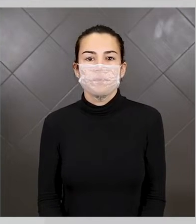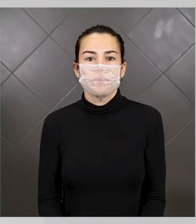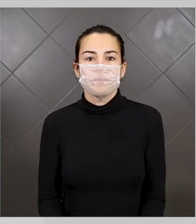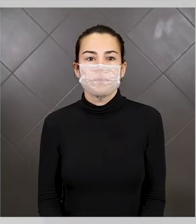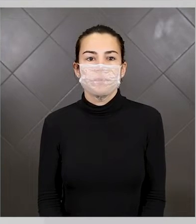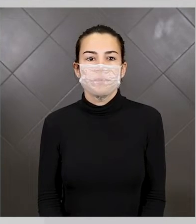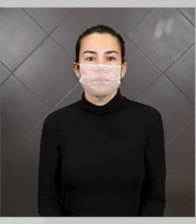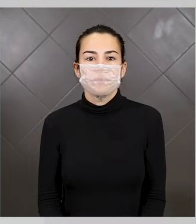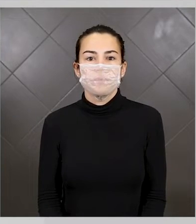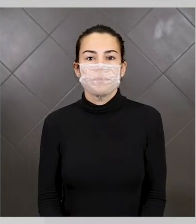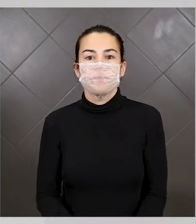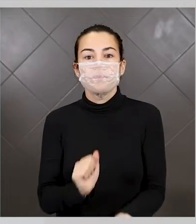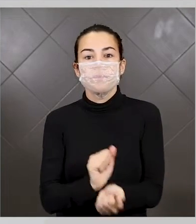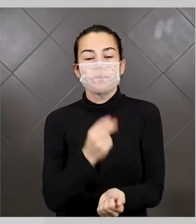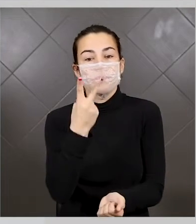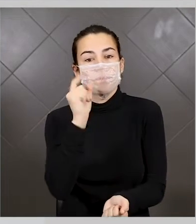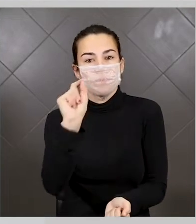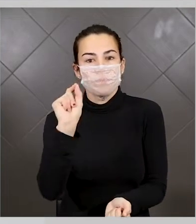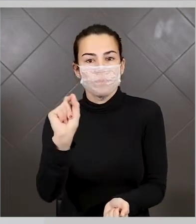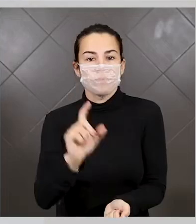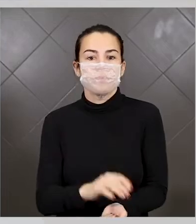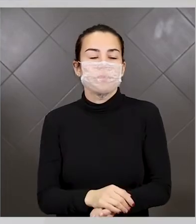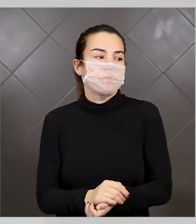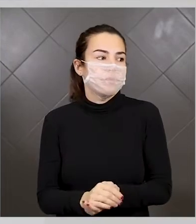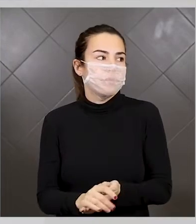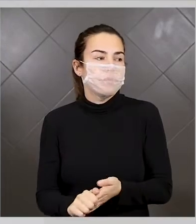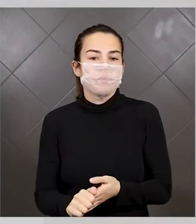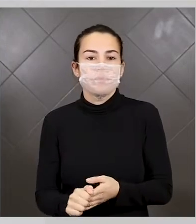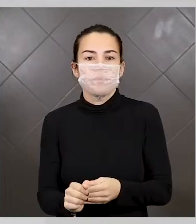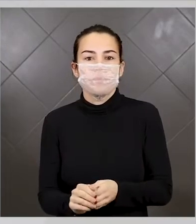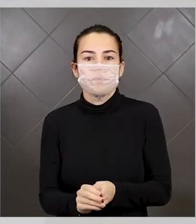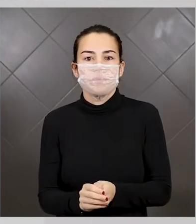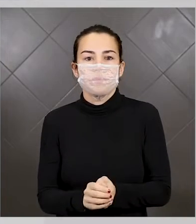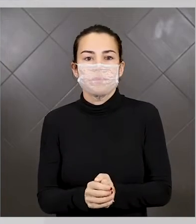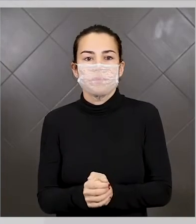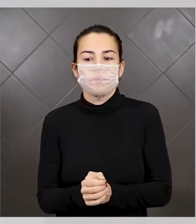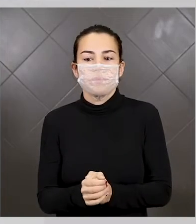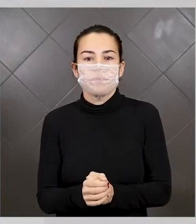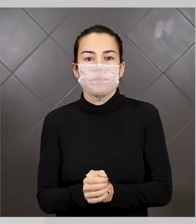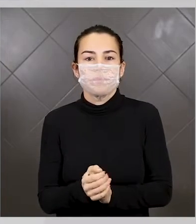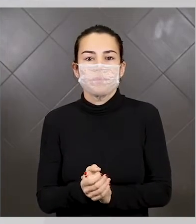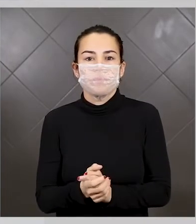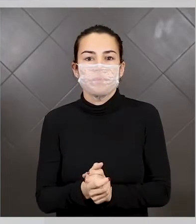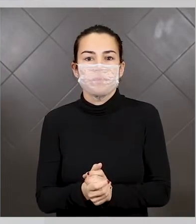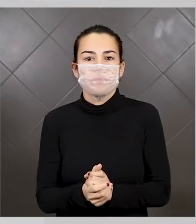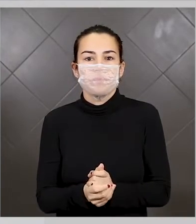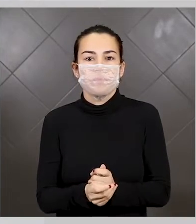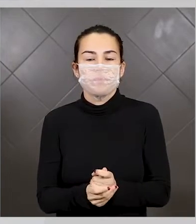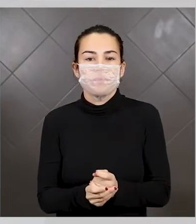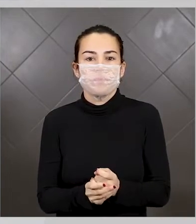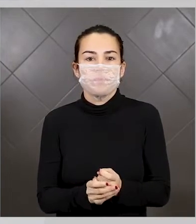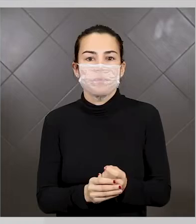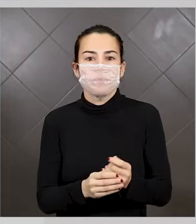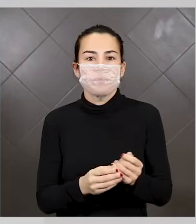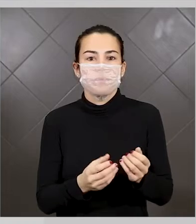Vale, li queden 2 minuts i el que farem quan surti la quas, prepara't Joan, així quan surti li passarem la